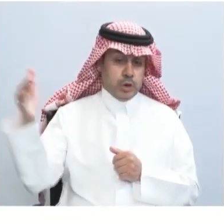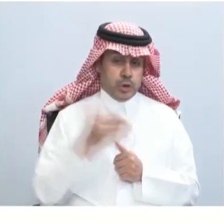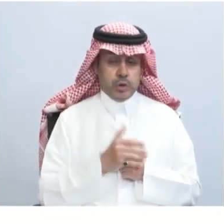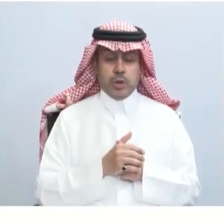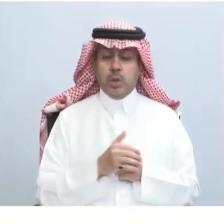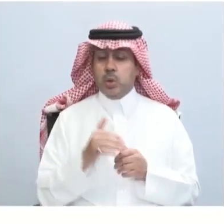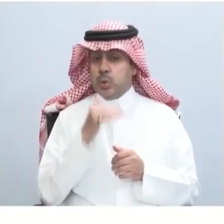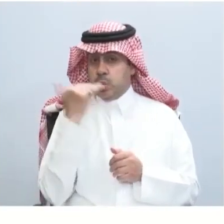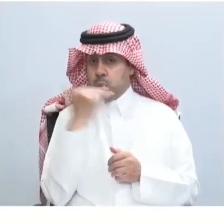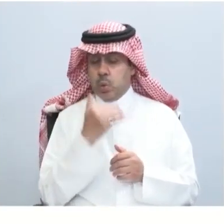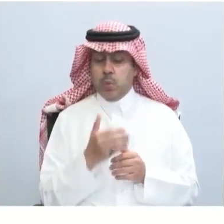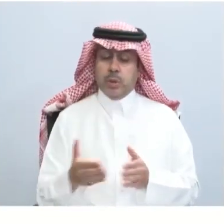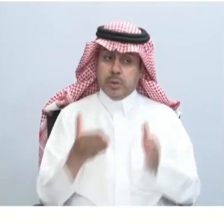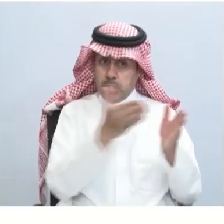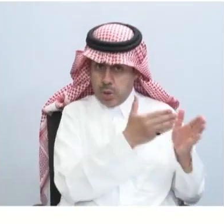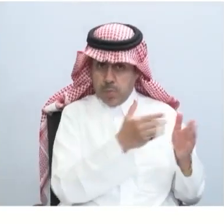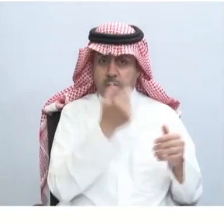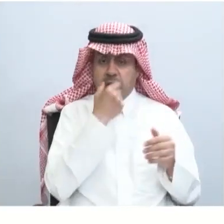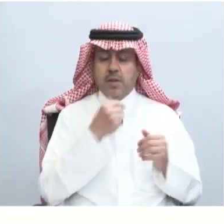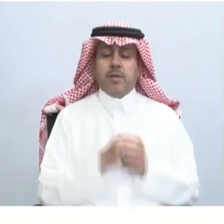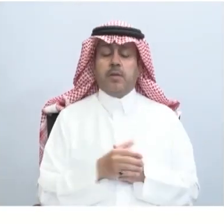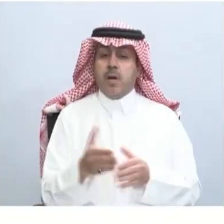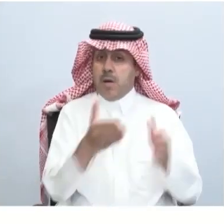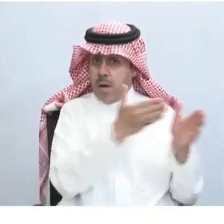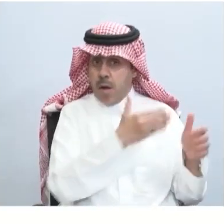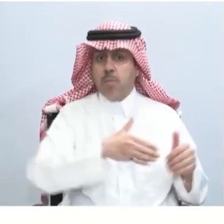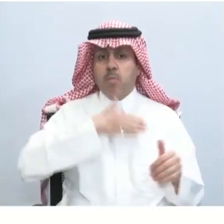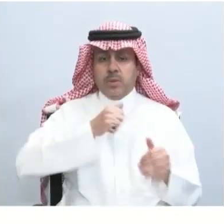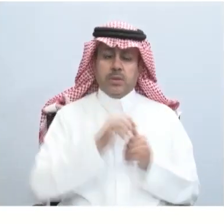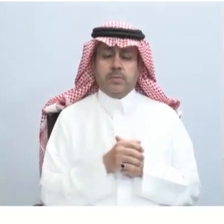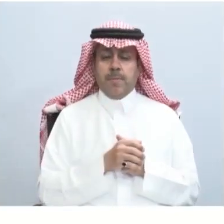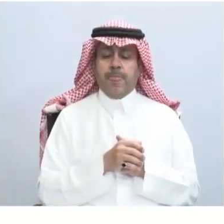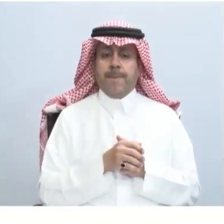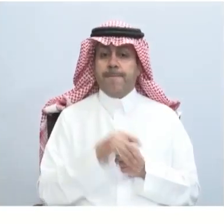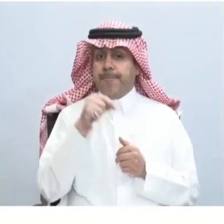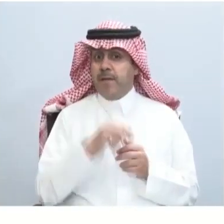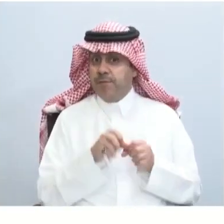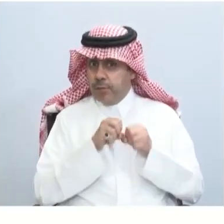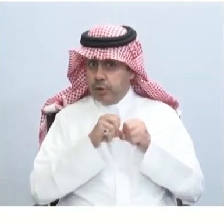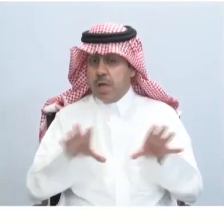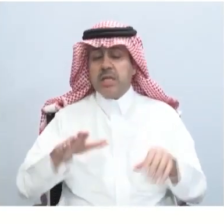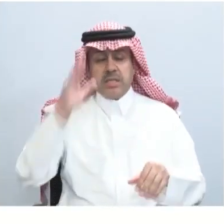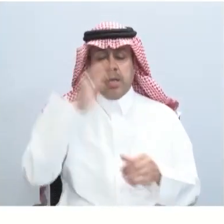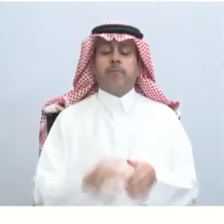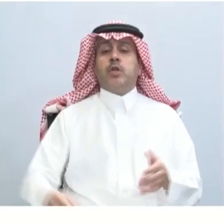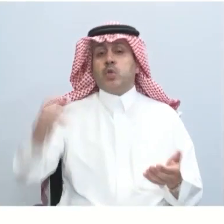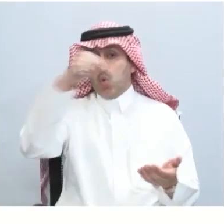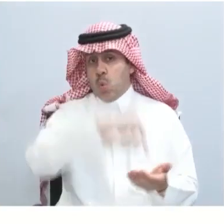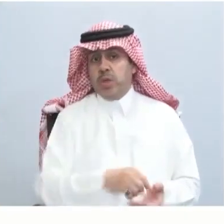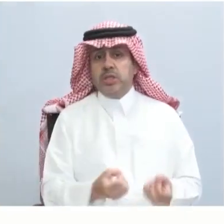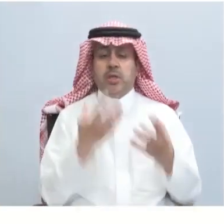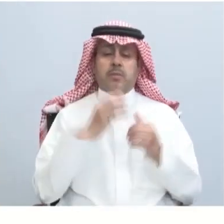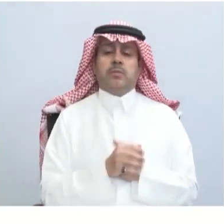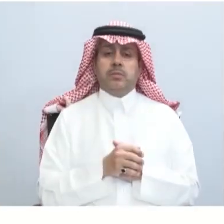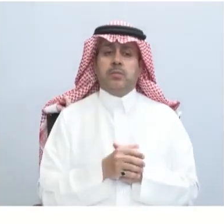الترغيب في الحديث حيث راغب النبي صلى الله عليه وسلم في افشاء السلام بدخول الجنه واستحقاقها واسلوب